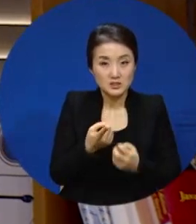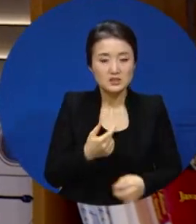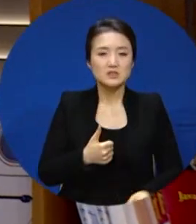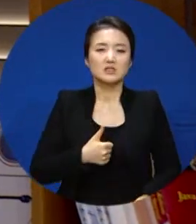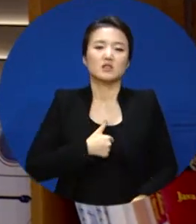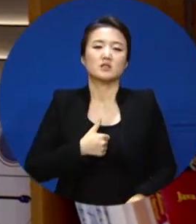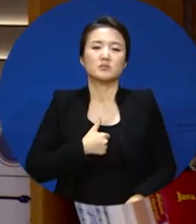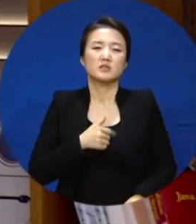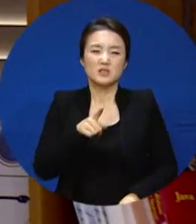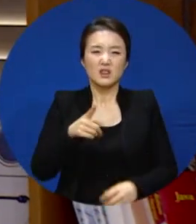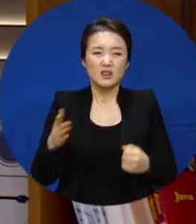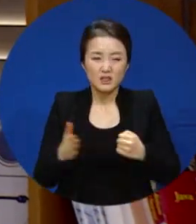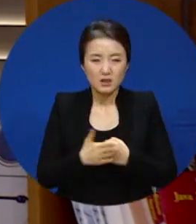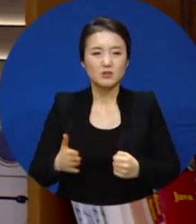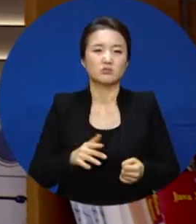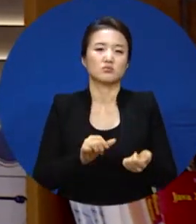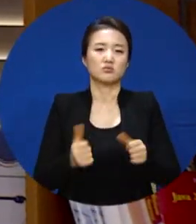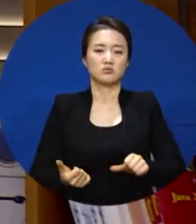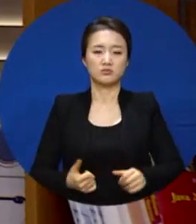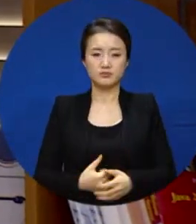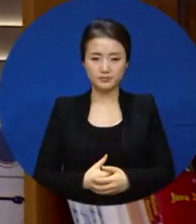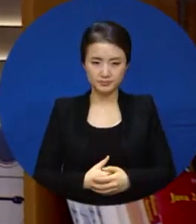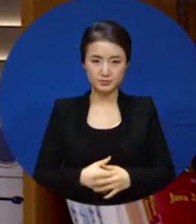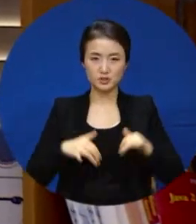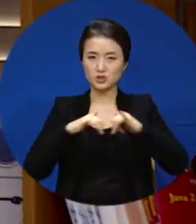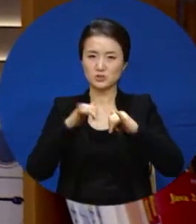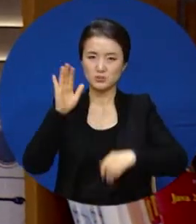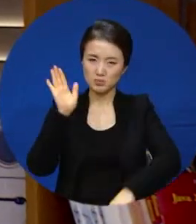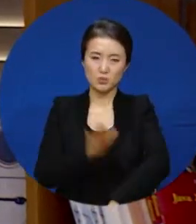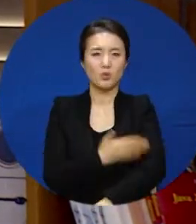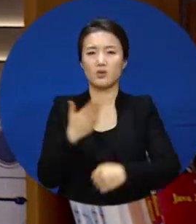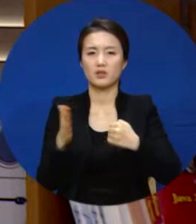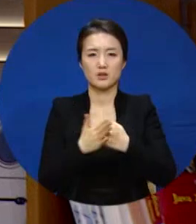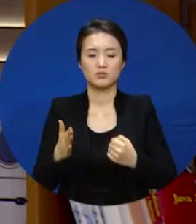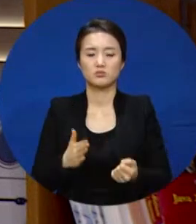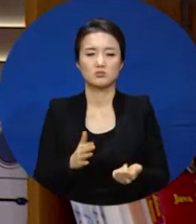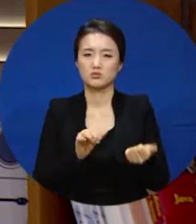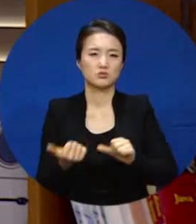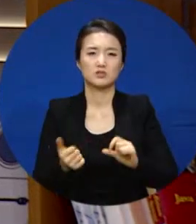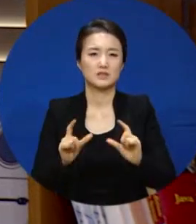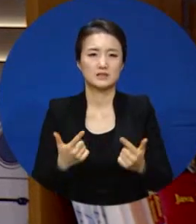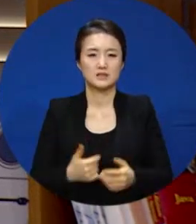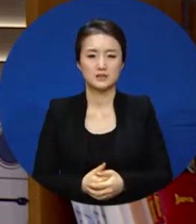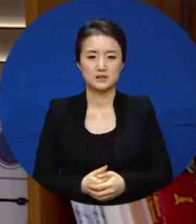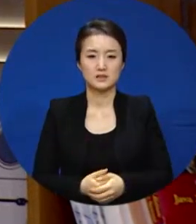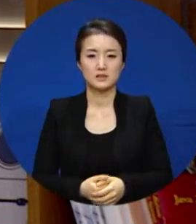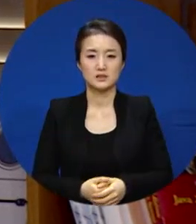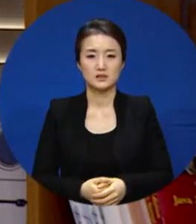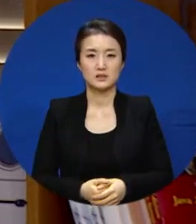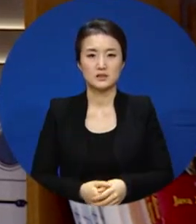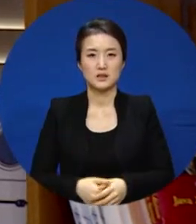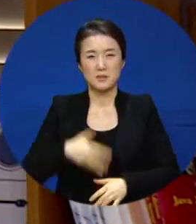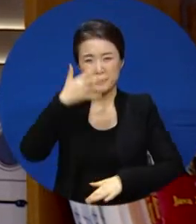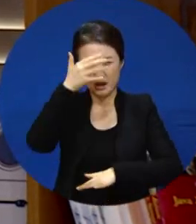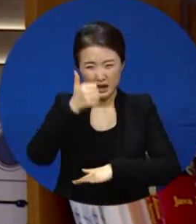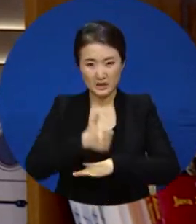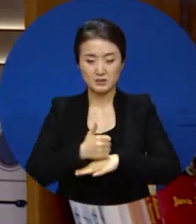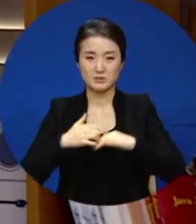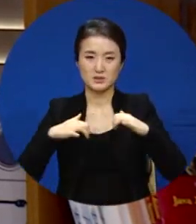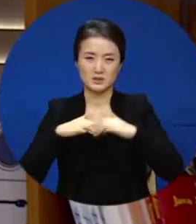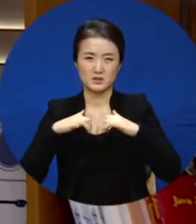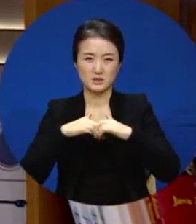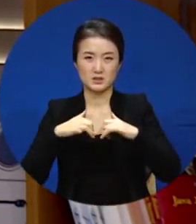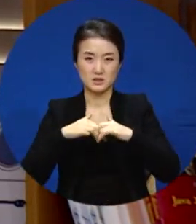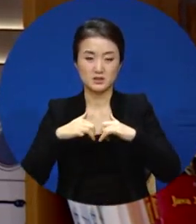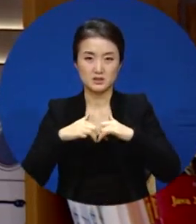하고는 그것때문에 좋은 거야 전쟁을 못해준 게 아니에요 한번도 진짜 개 없었거든 마지막 전투 빼곤 7 10전 70